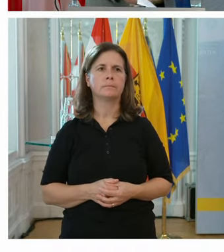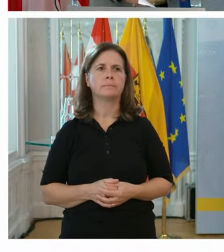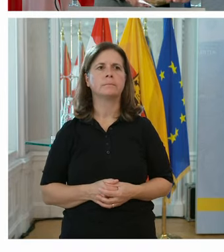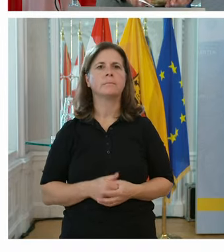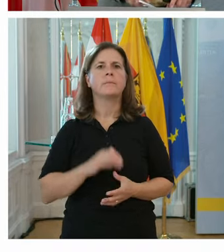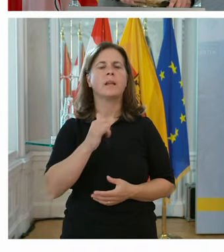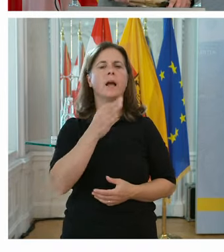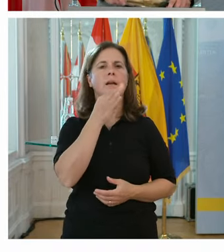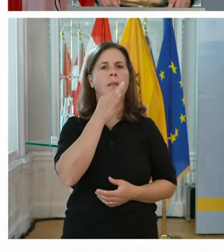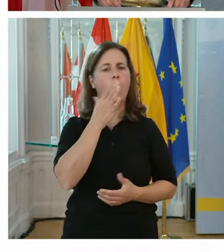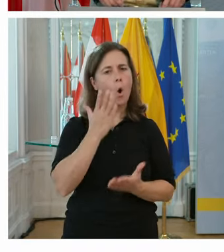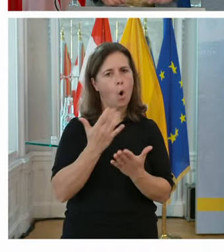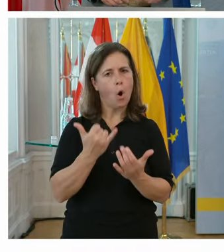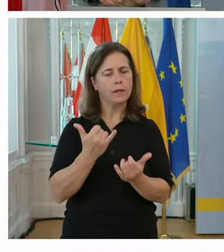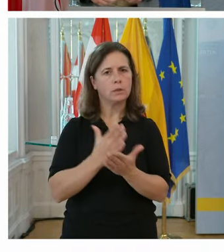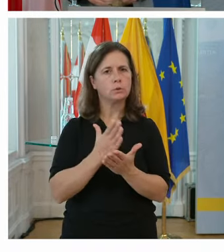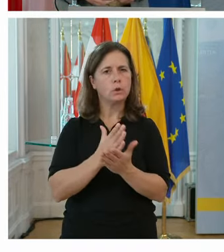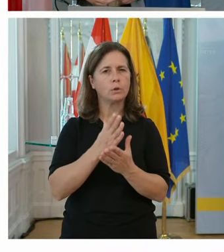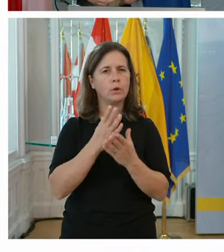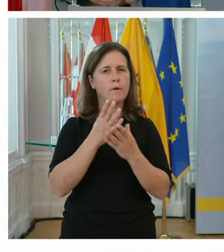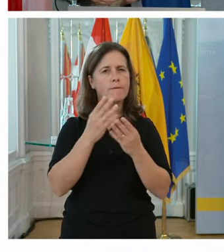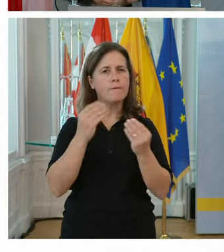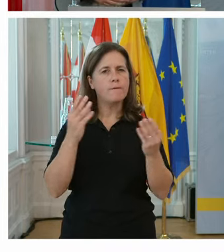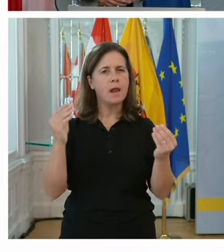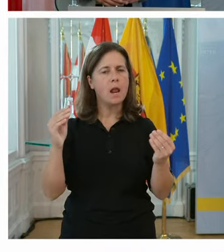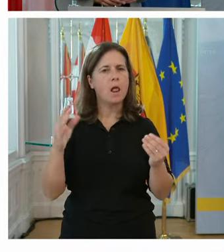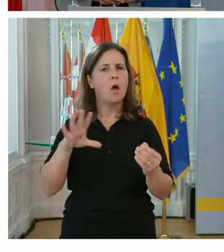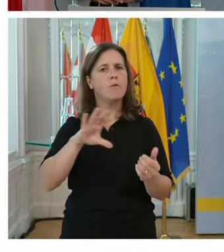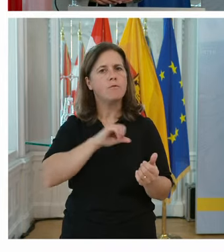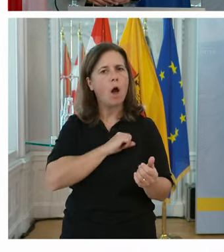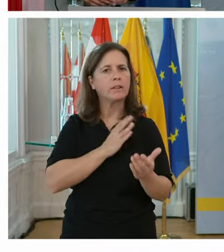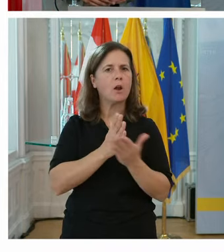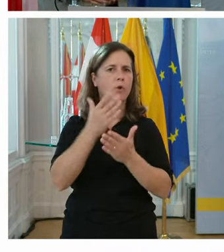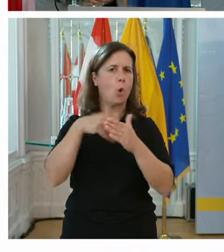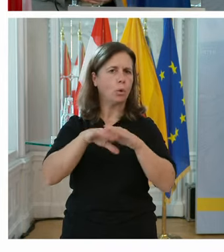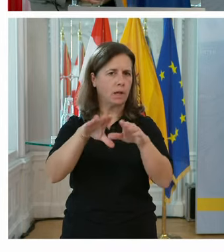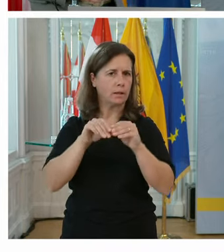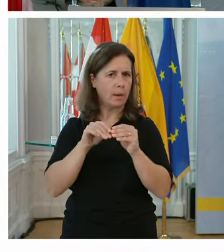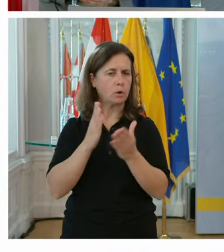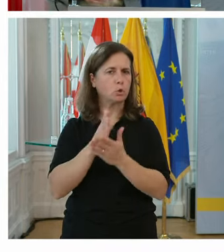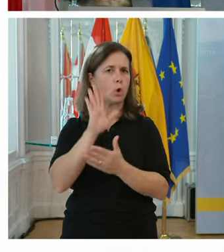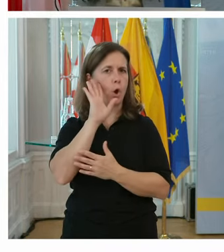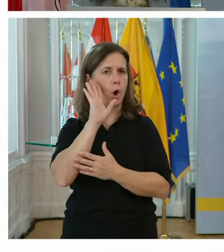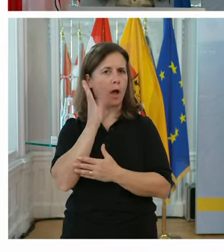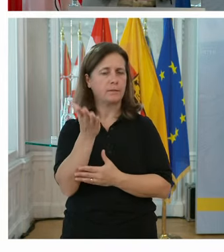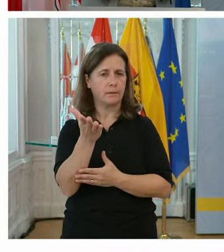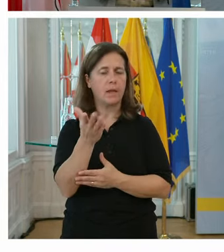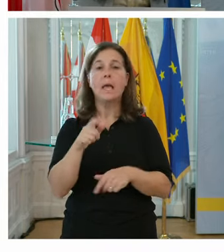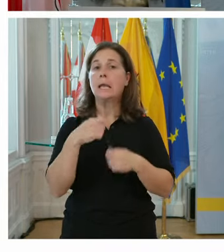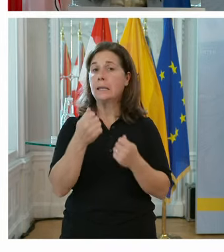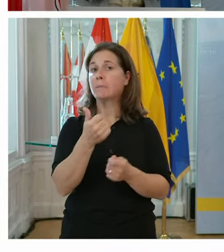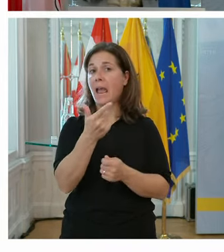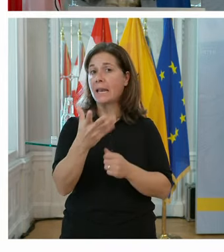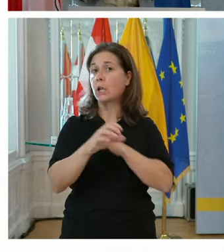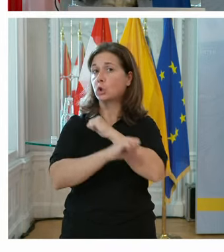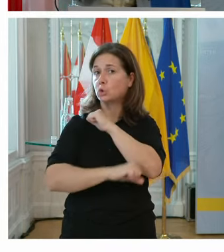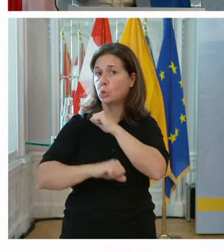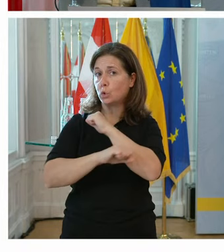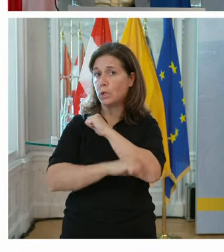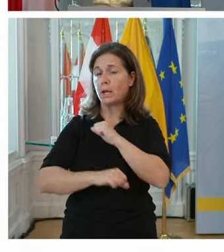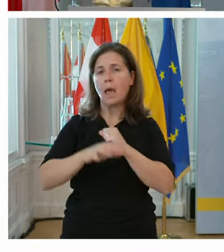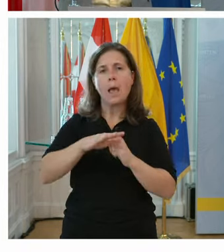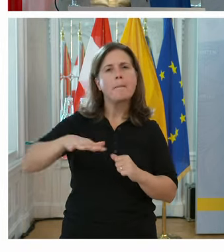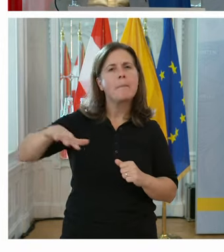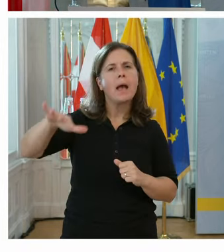Genau, wir haben ja heute schon ganz viel von Vorteilen für Unternehmen gehört. Also es gibt einige Studien aus dem Bereich,